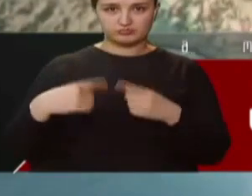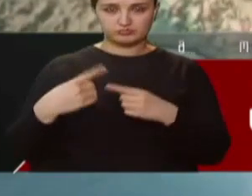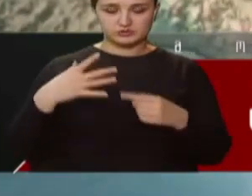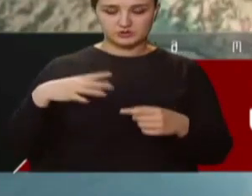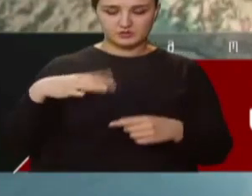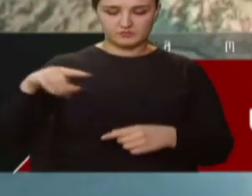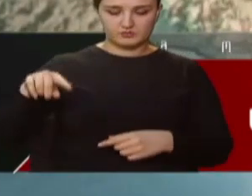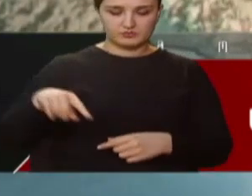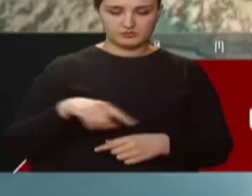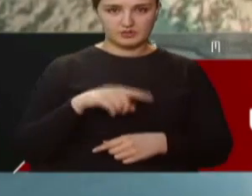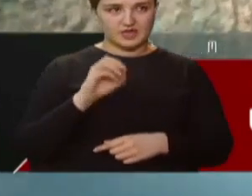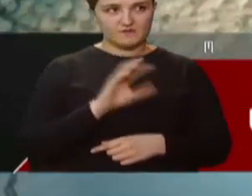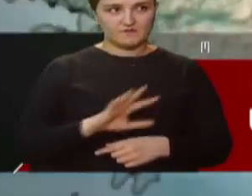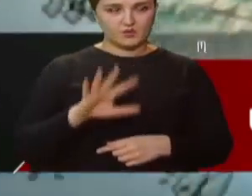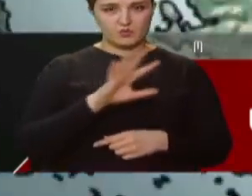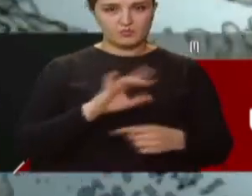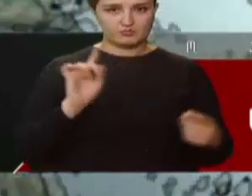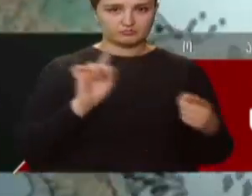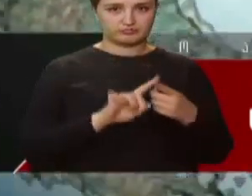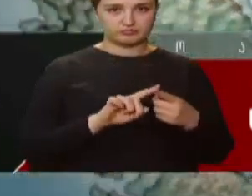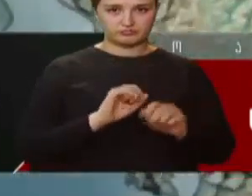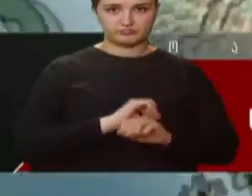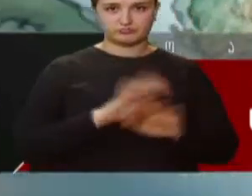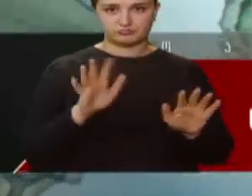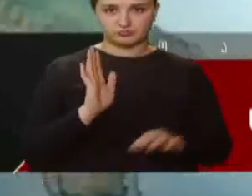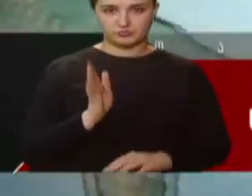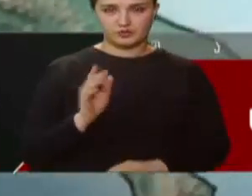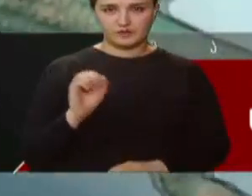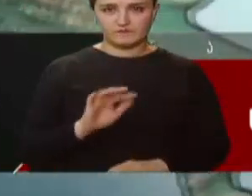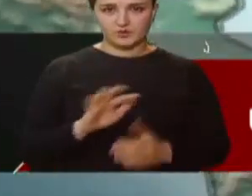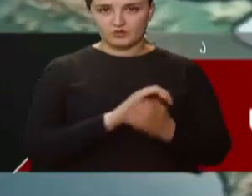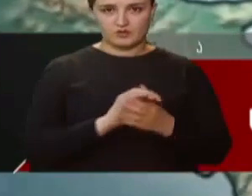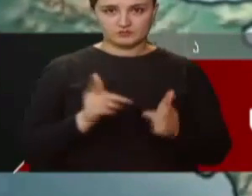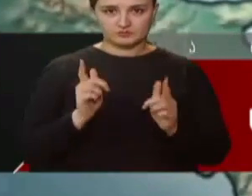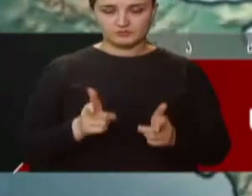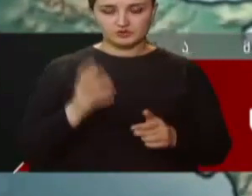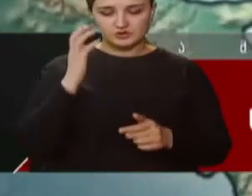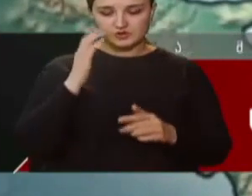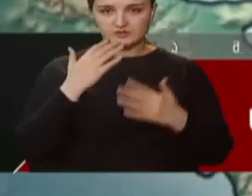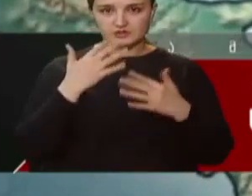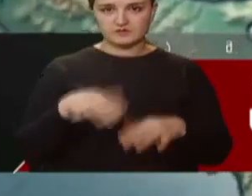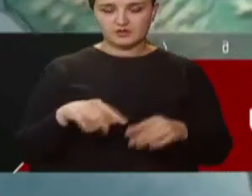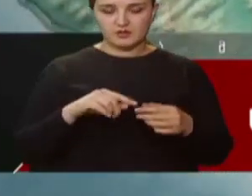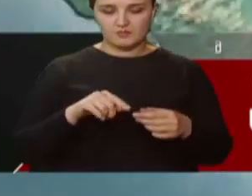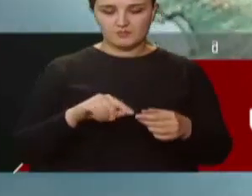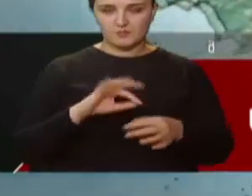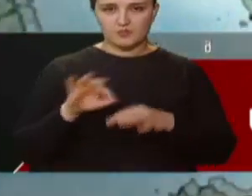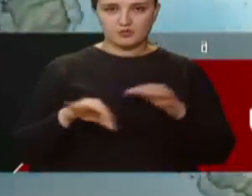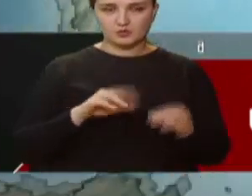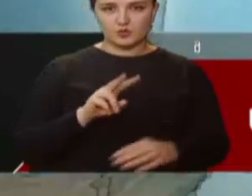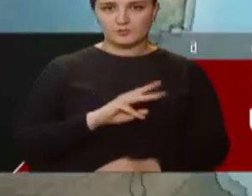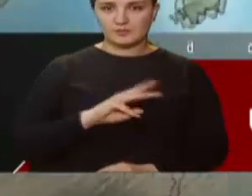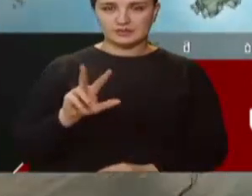გავლით ევროპის ერთიან ელექტროსისტემას მიაწვდის. ევროკავშირმა უკვე დაადასტურა, რომ შავი ზღვის კაბელის პროექტს 2.300 მილიონი